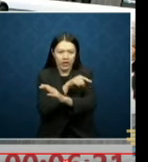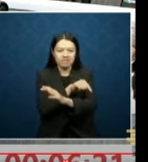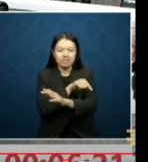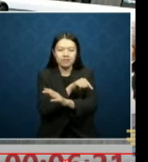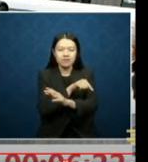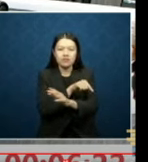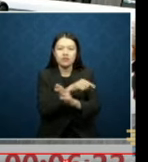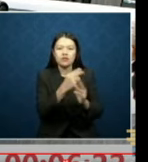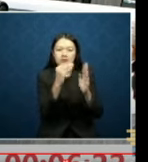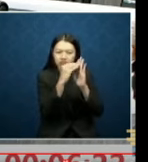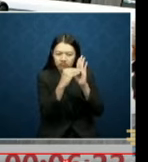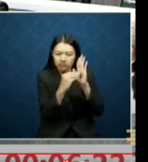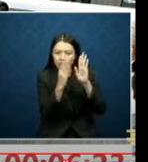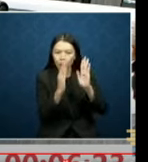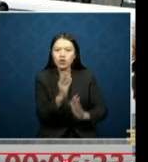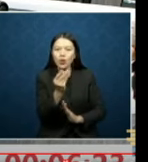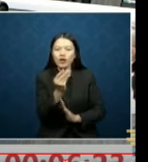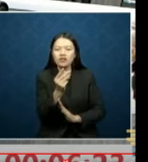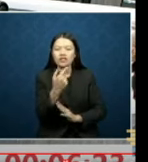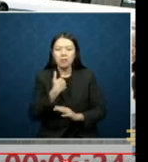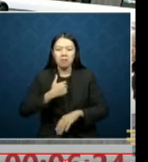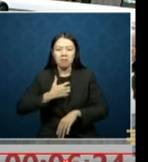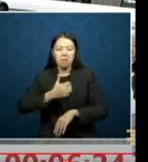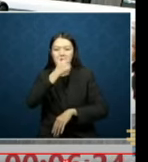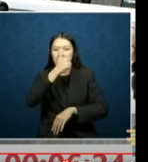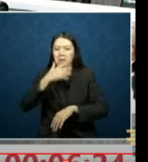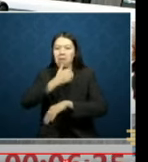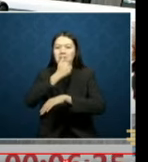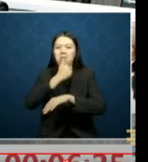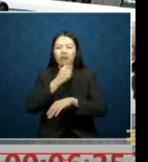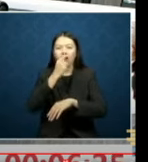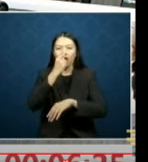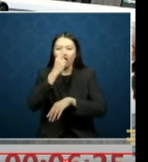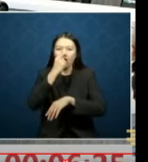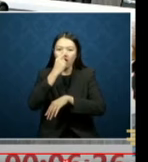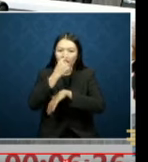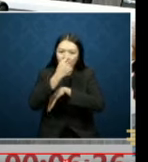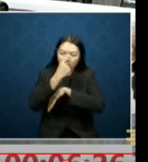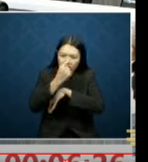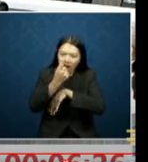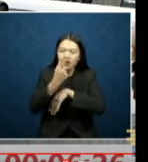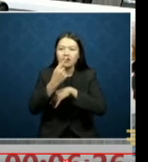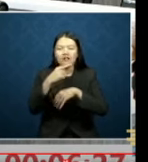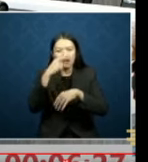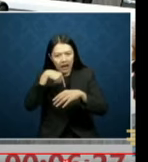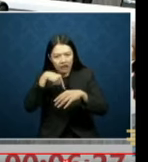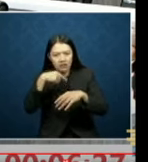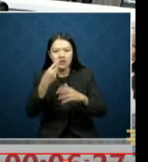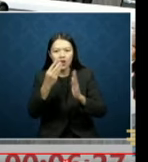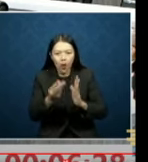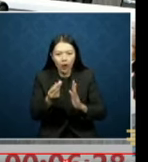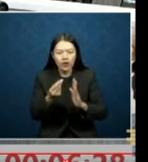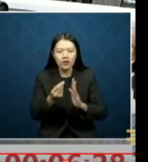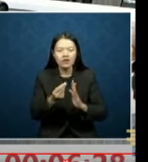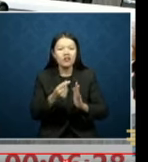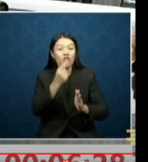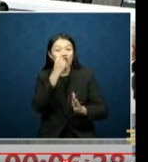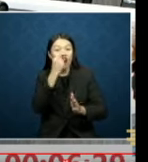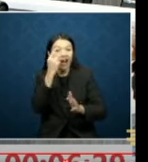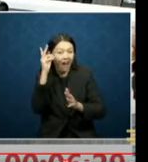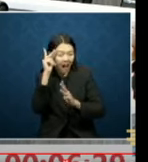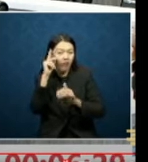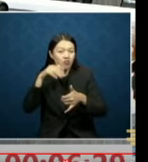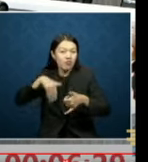ขึ้นบัญชีไว้ทั้งหมดกี่คนชาวต่างชาติกี่คนคนไทยกี่คนกรณีฝรั่งเตะหม